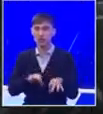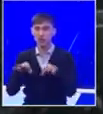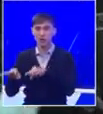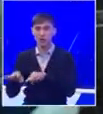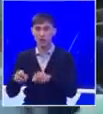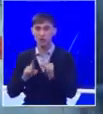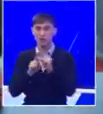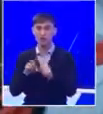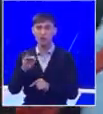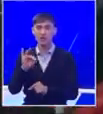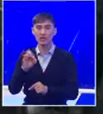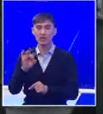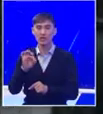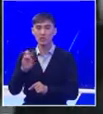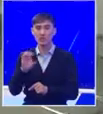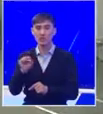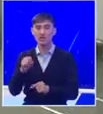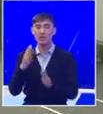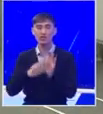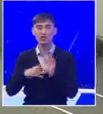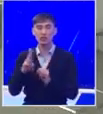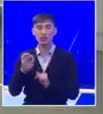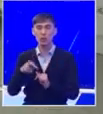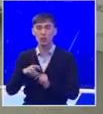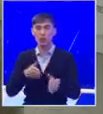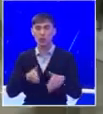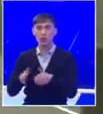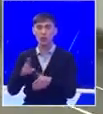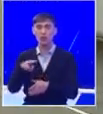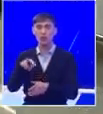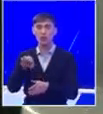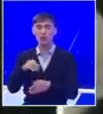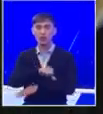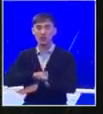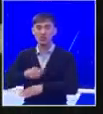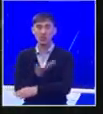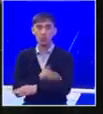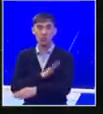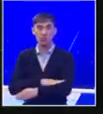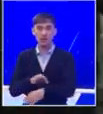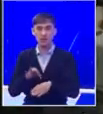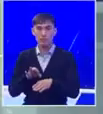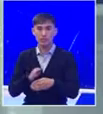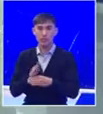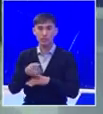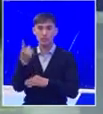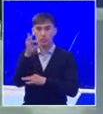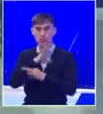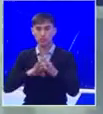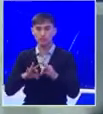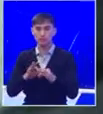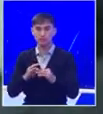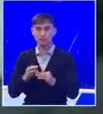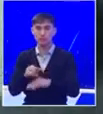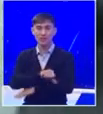По словам Жанар Кадырбековой, 90 километров дороги от Львова до границы с Польшей они преодолели за сутки. На